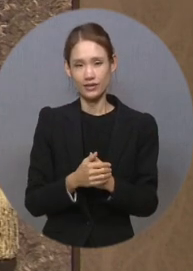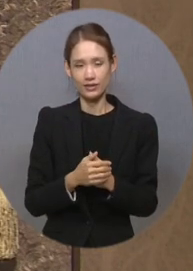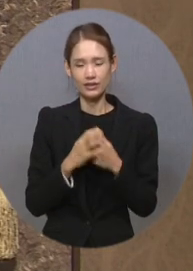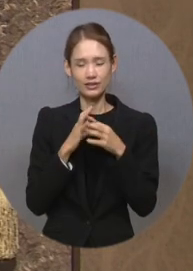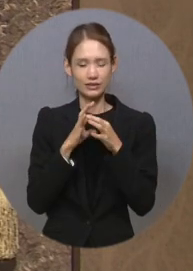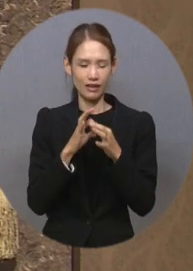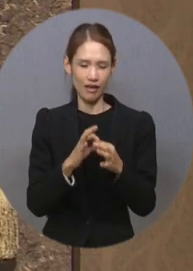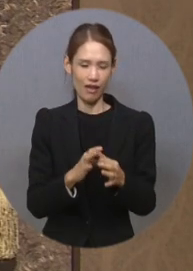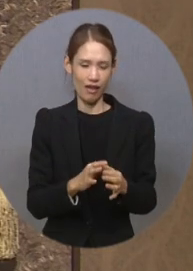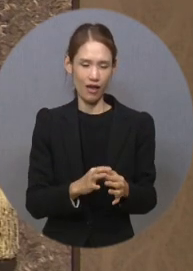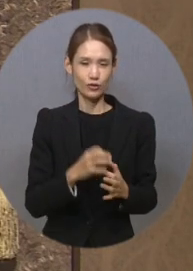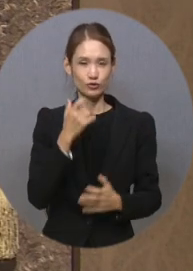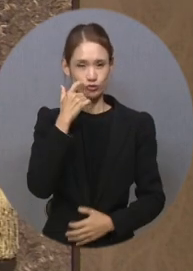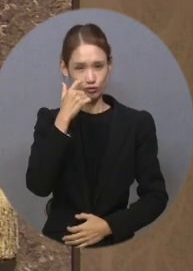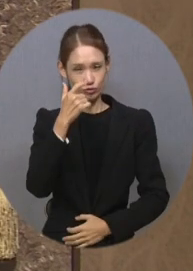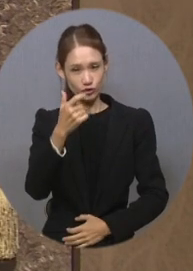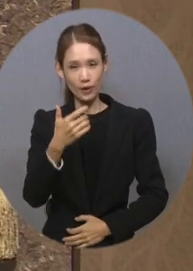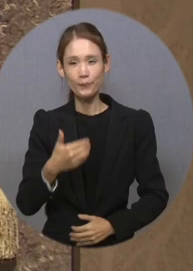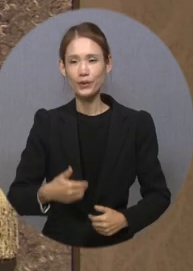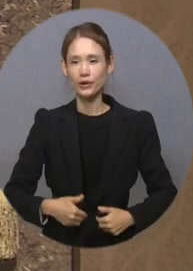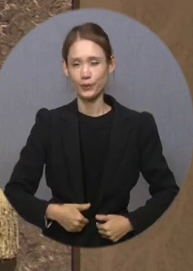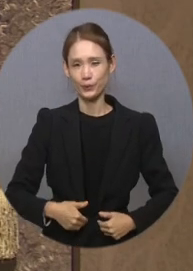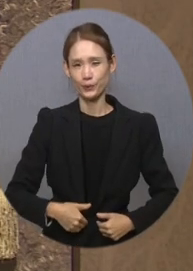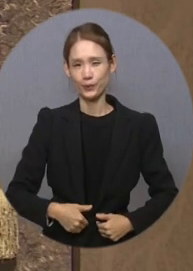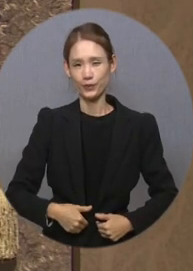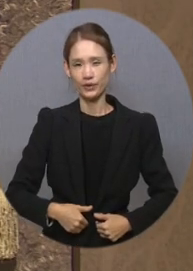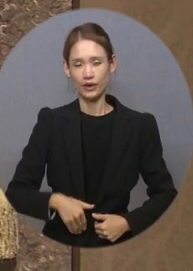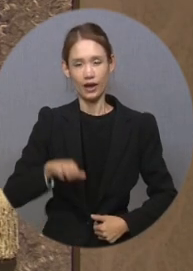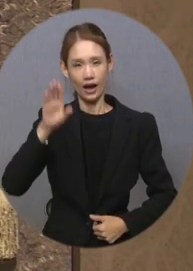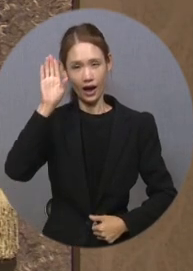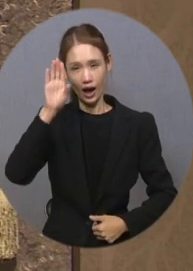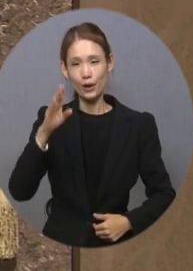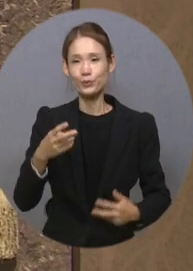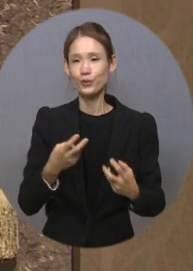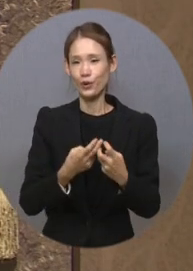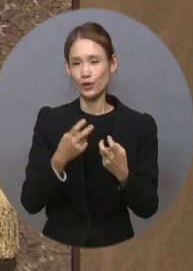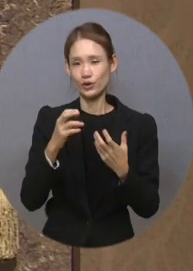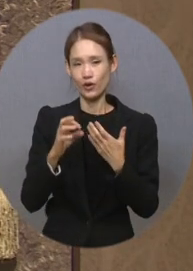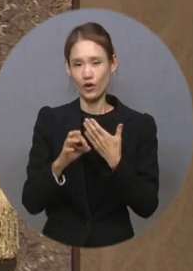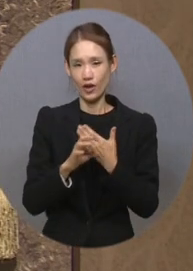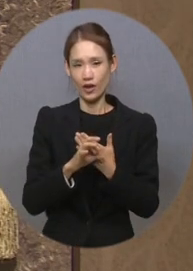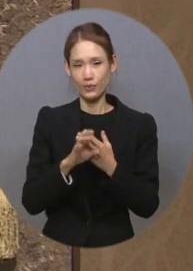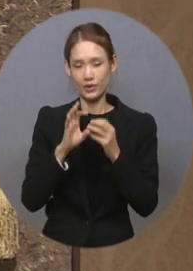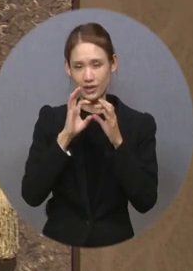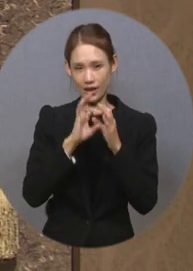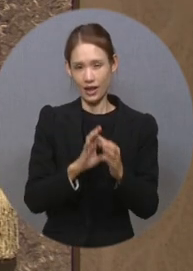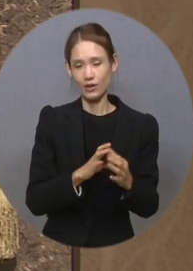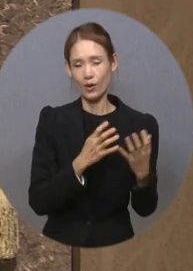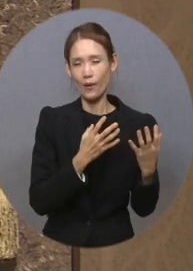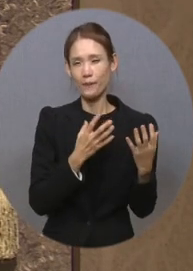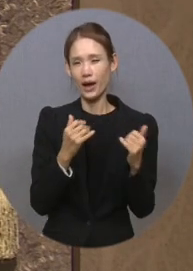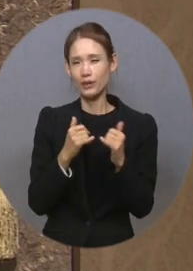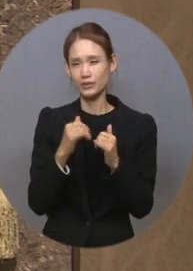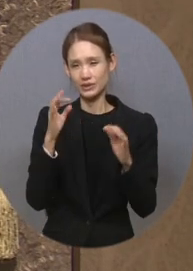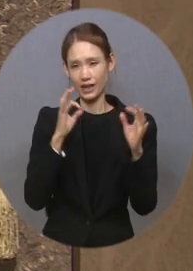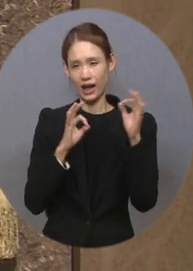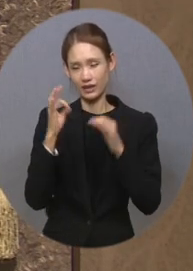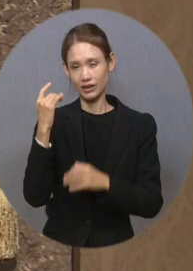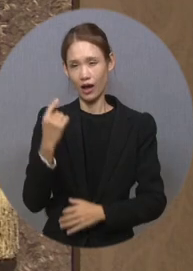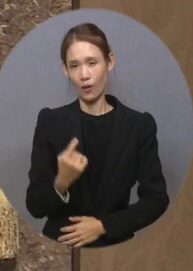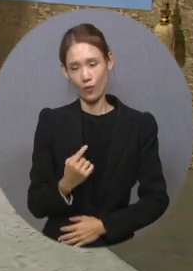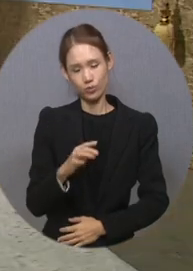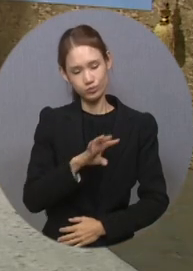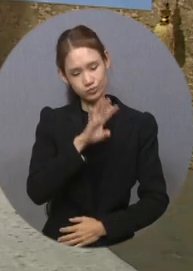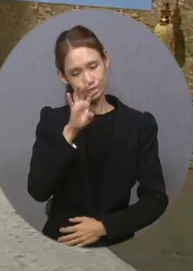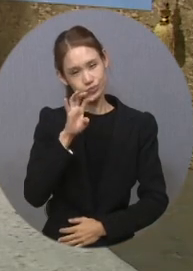지속 가능해야 되거든요. 예. 그래서 어떻게 하면 우리 여수 관광이 계속 많은 분들이 찾고 있도록 할 수 있겠나? 네. 한 번